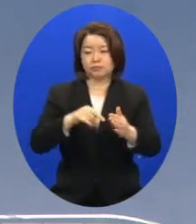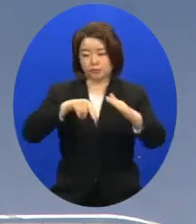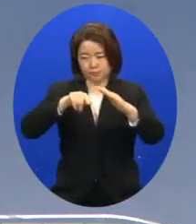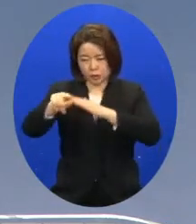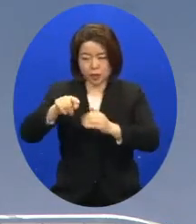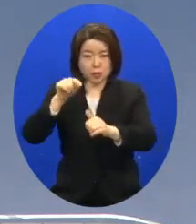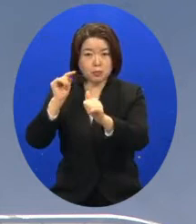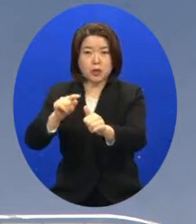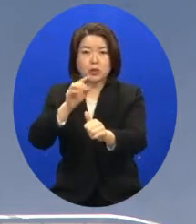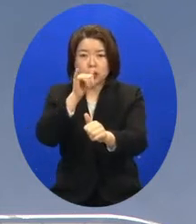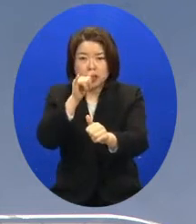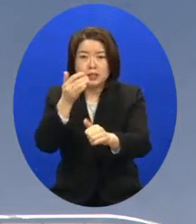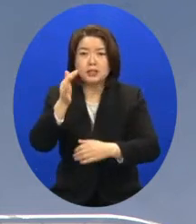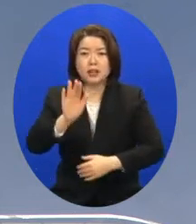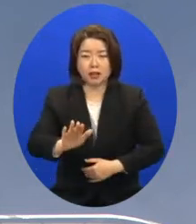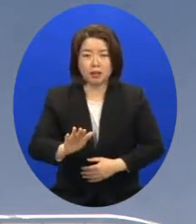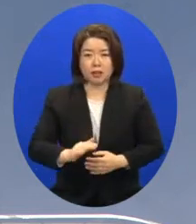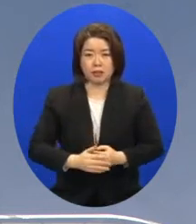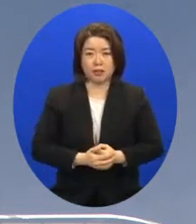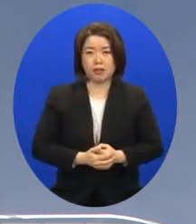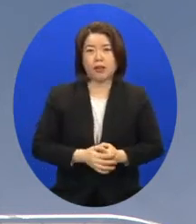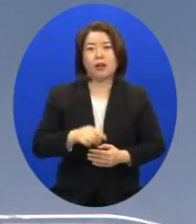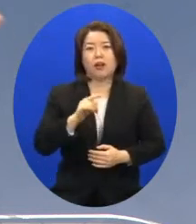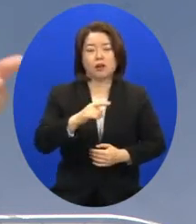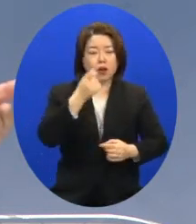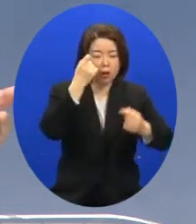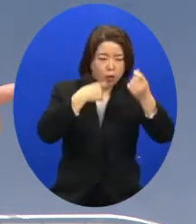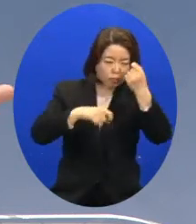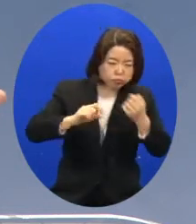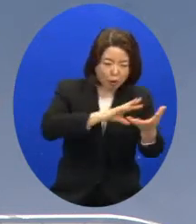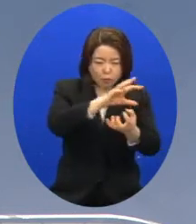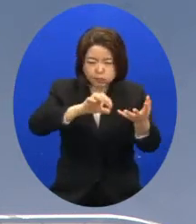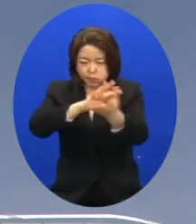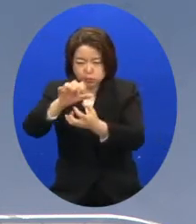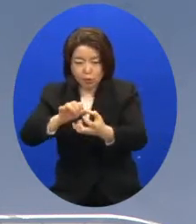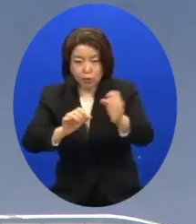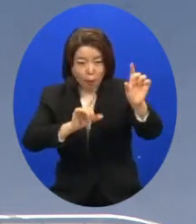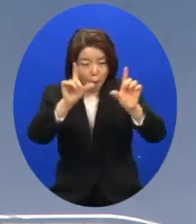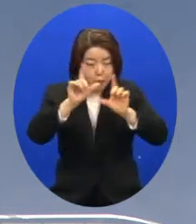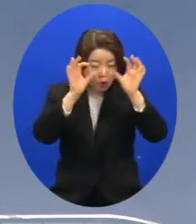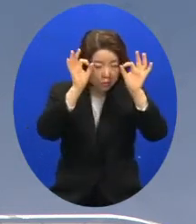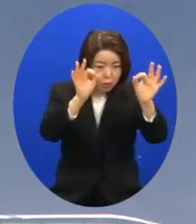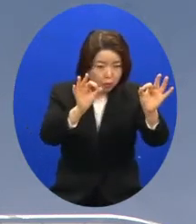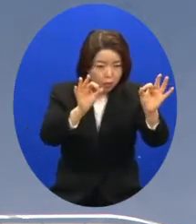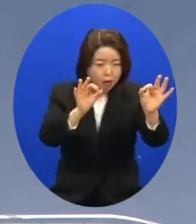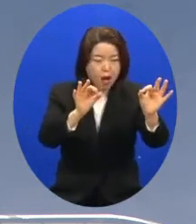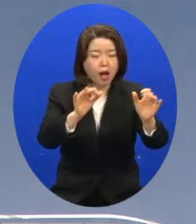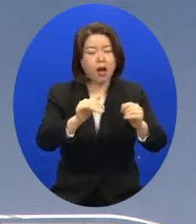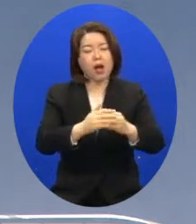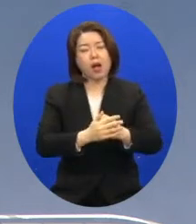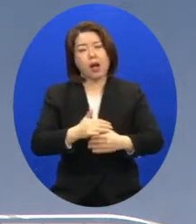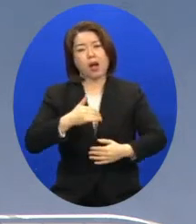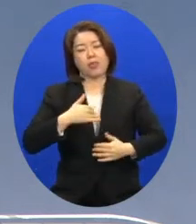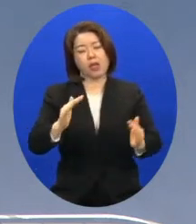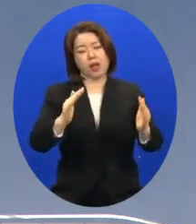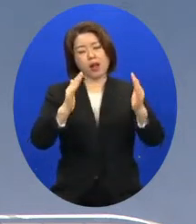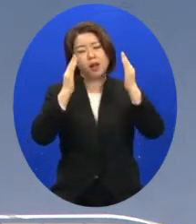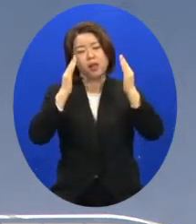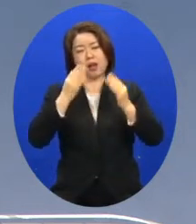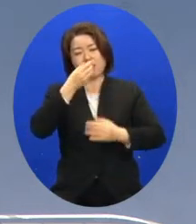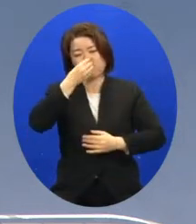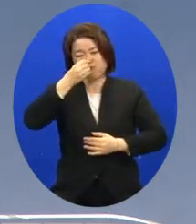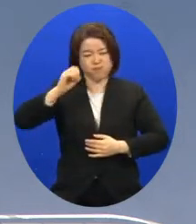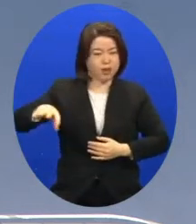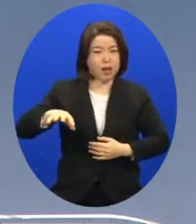했는데 그 울고불고 난리를 치는 것을 하나님은 당신을 향한 열쇠라고 받은